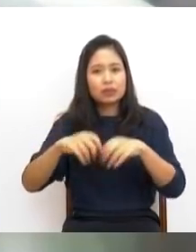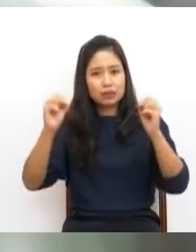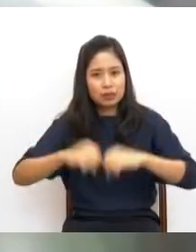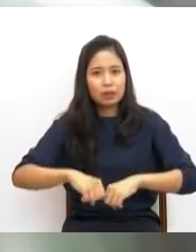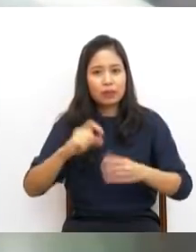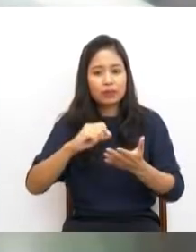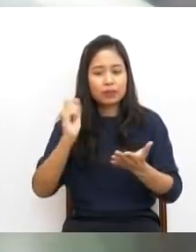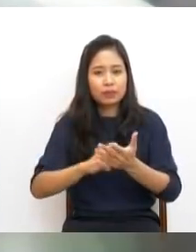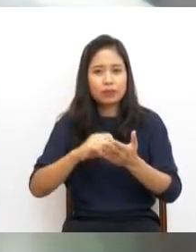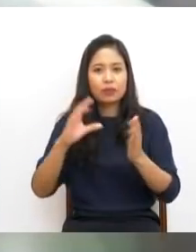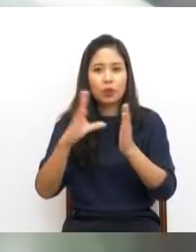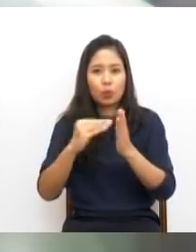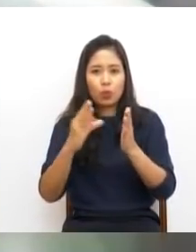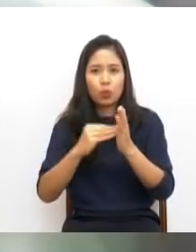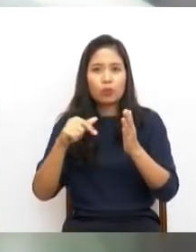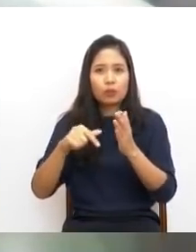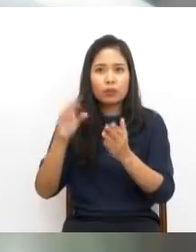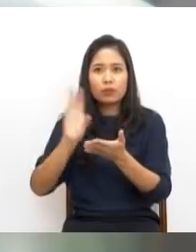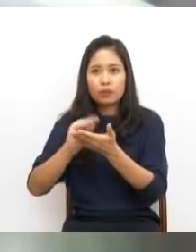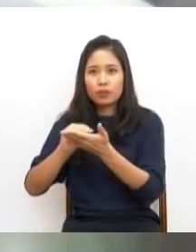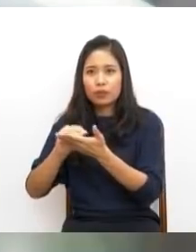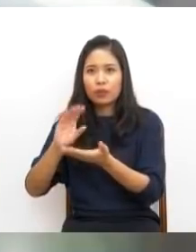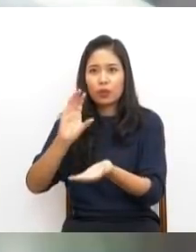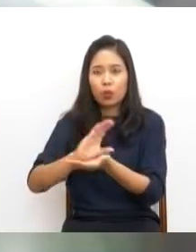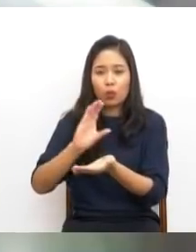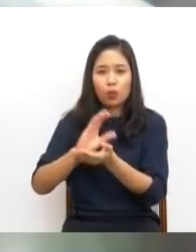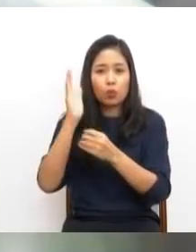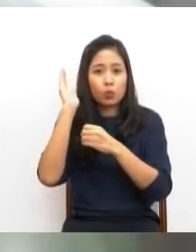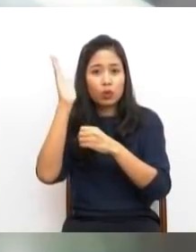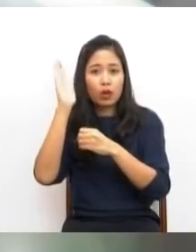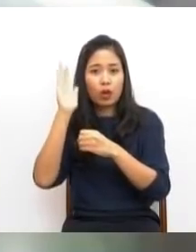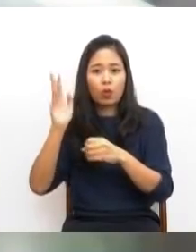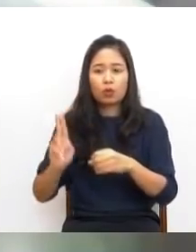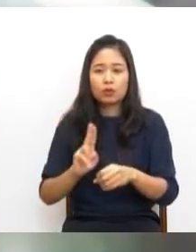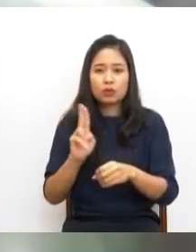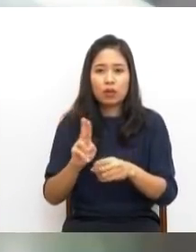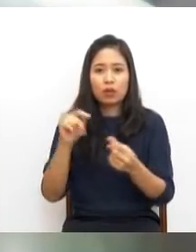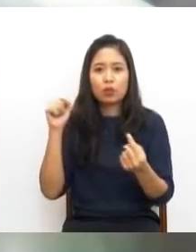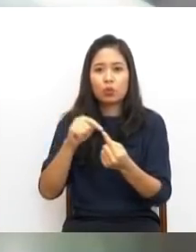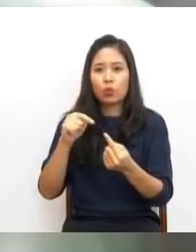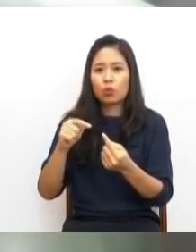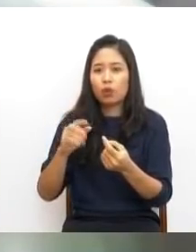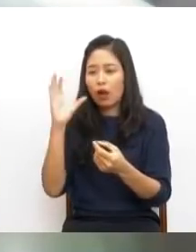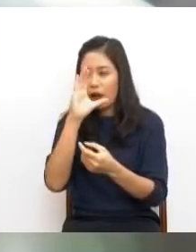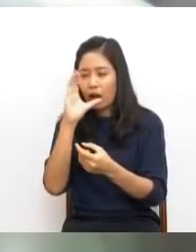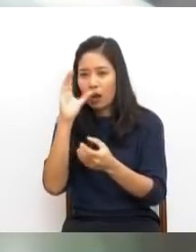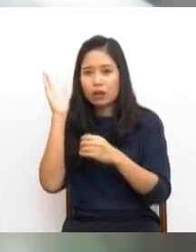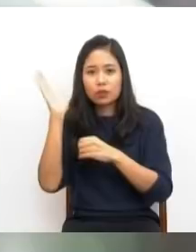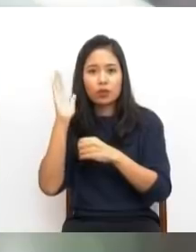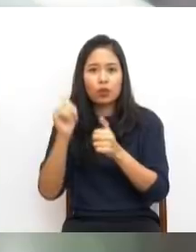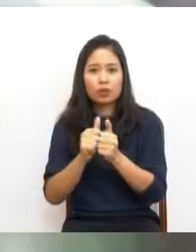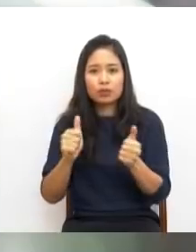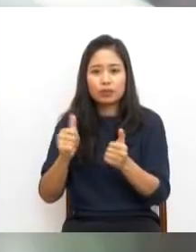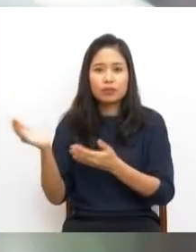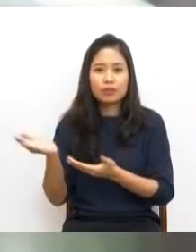อบรมได้เนี่ยเราก็รวบรวมเอางบประมาณทรัพยากรที่เราจะใช้ในเวลาที่เราออกไปทั่วประเทศเนี่ยนะคะใน4ครั้งเนี่ยเรา